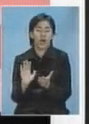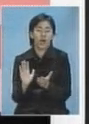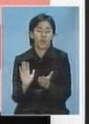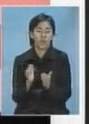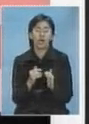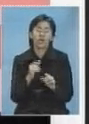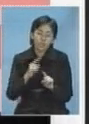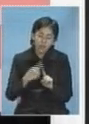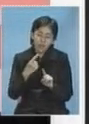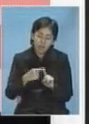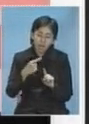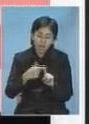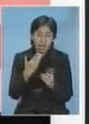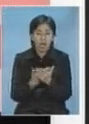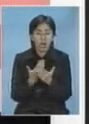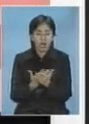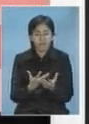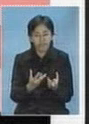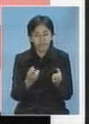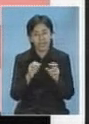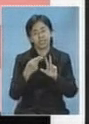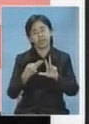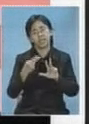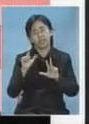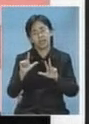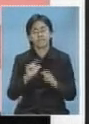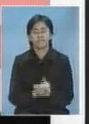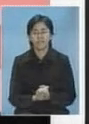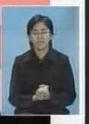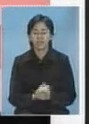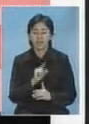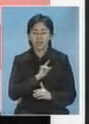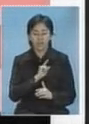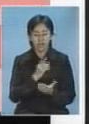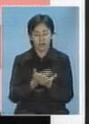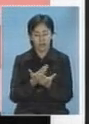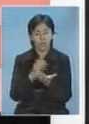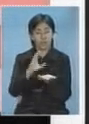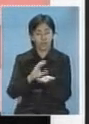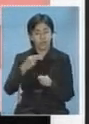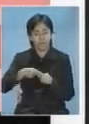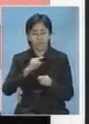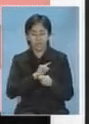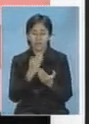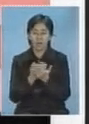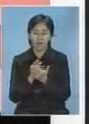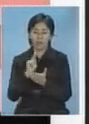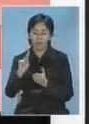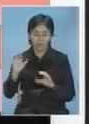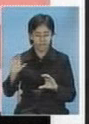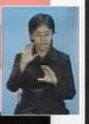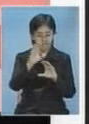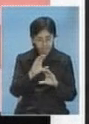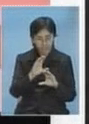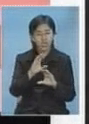ชั่นระยะสั้นสูญเสียเงินไปแล้วถึง 30,000 ล้านบาทและเป็นภาระของกองทุนน้ำมันที่ต้องกู้มาชดเชย